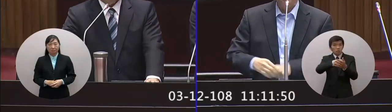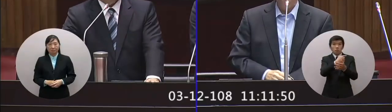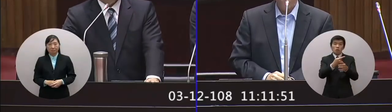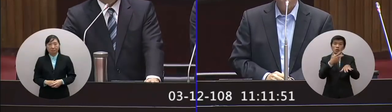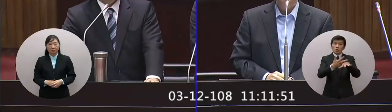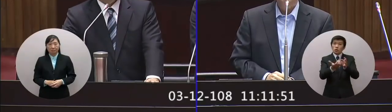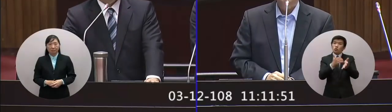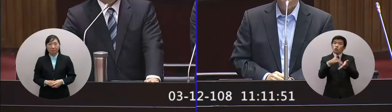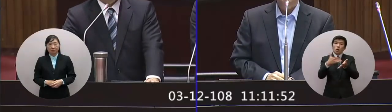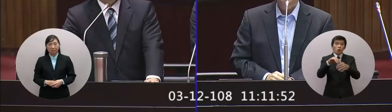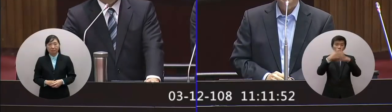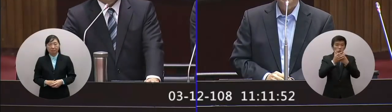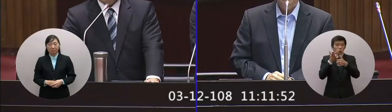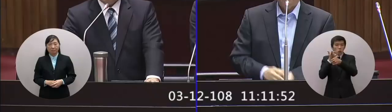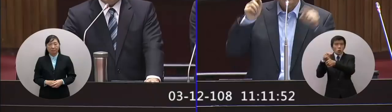几个主任，